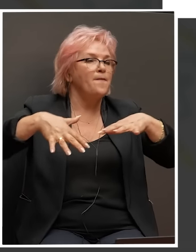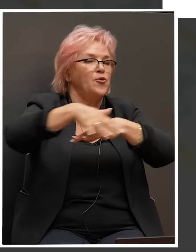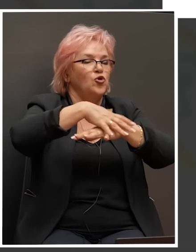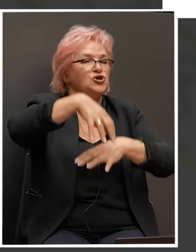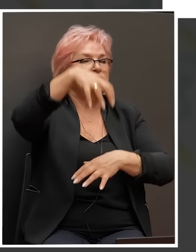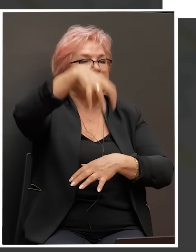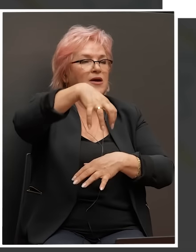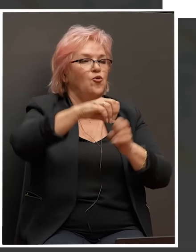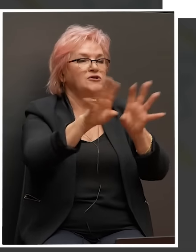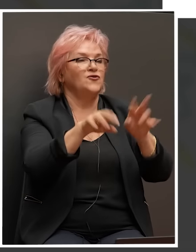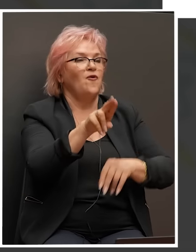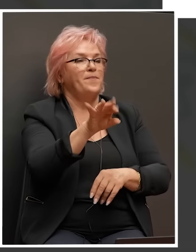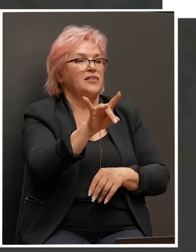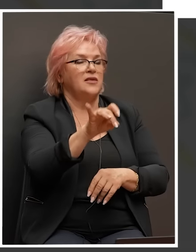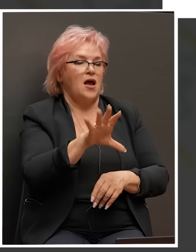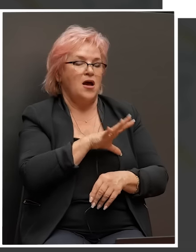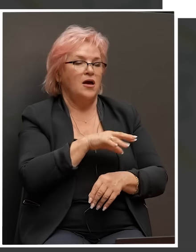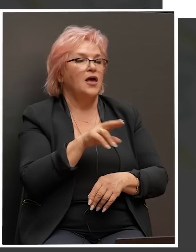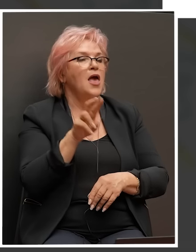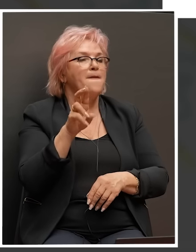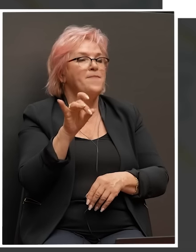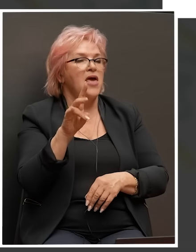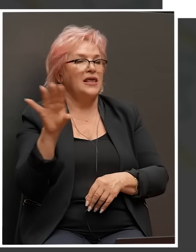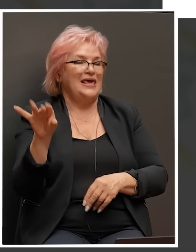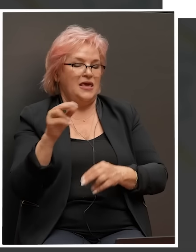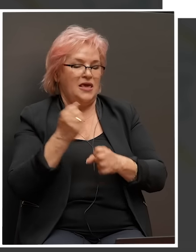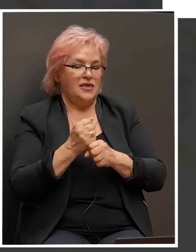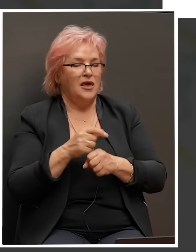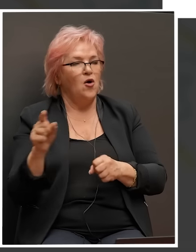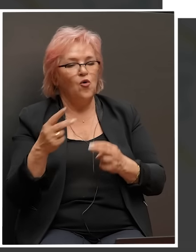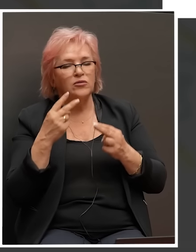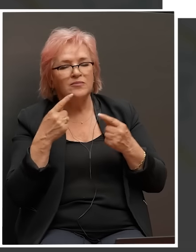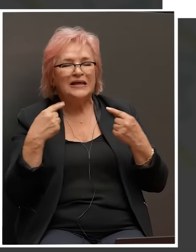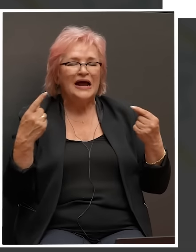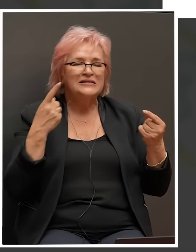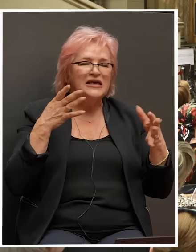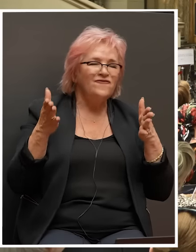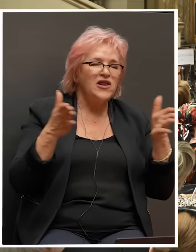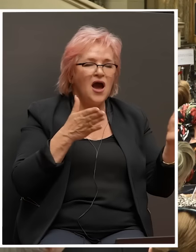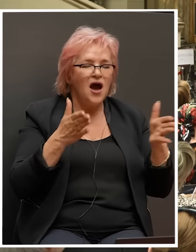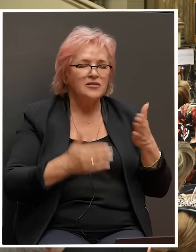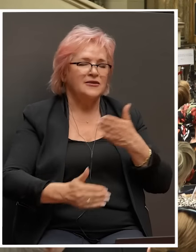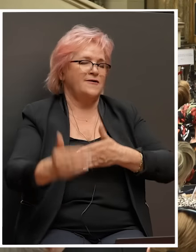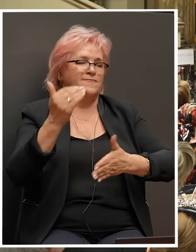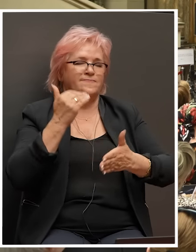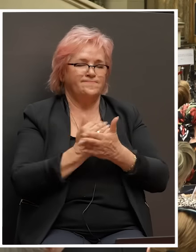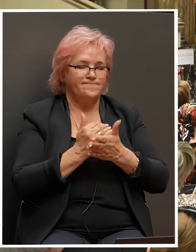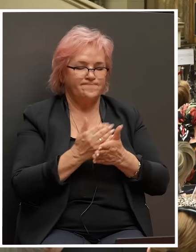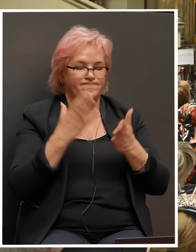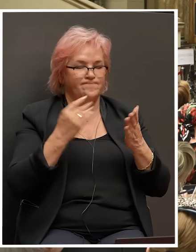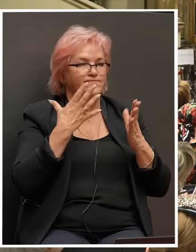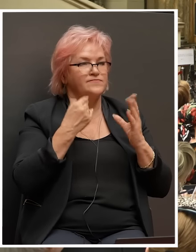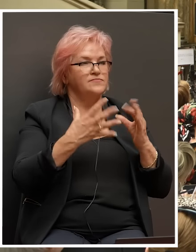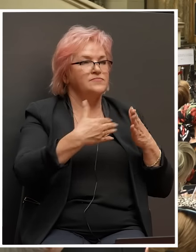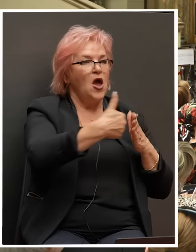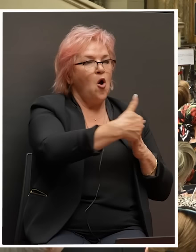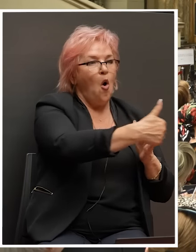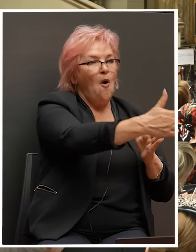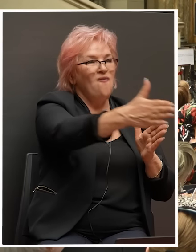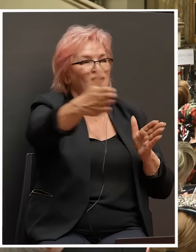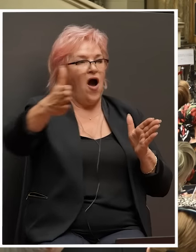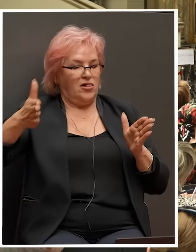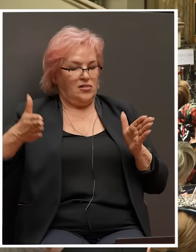собора Святого Петра, которое было осуществлено Джан Лоренцо Бернини. Он рассматривал разные варианты, в конечном итоге он уходит в овал. В овал он уходит